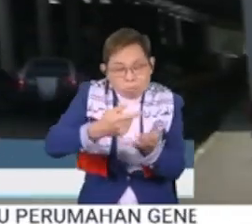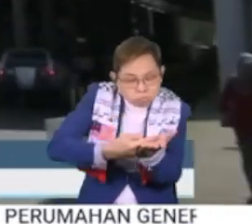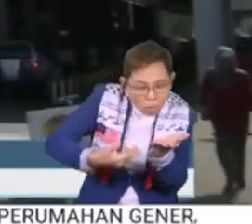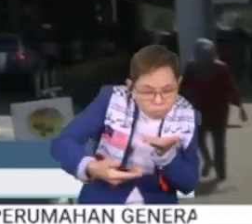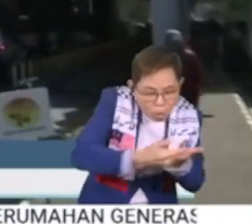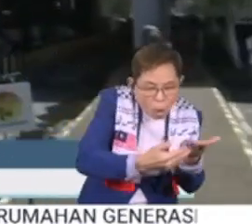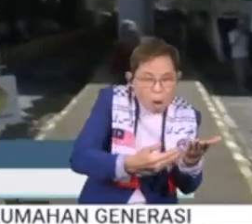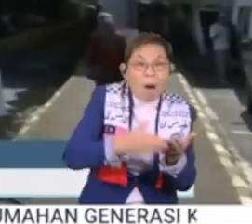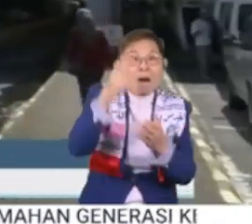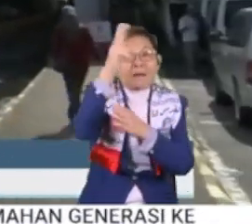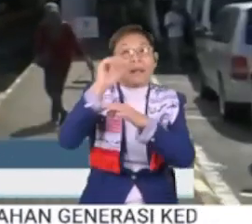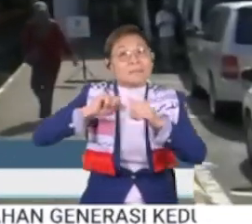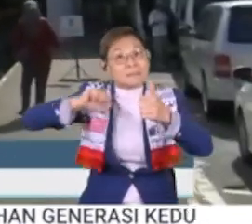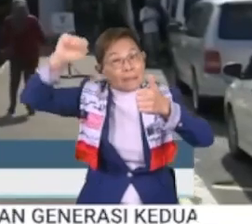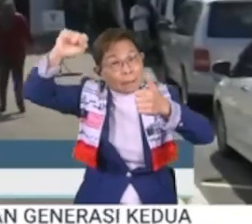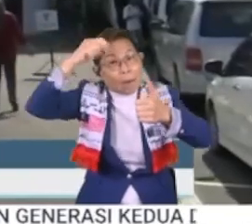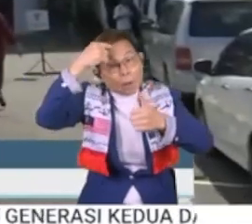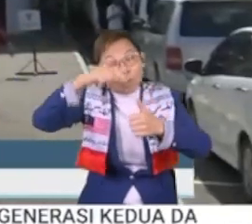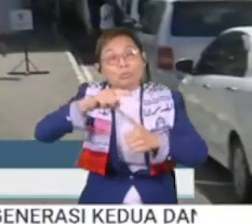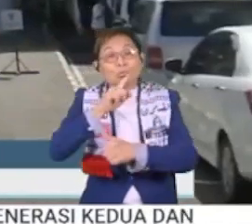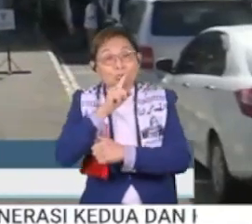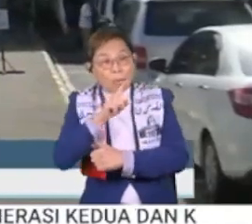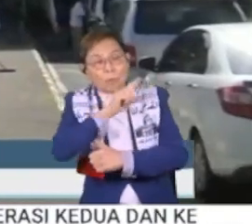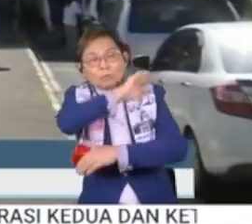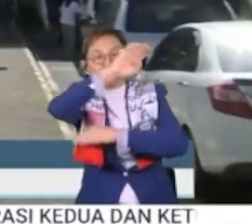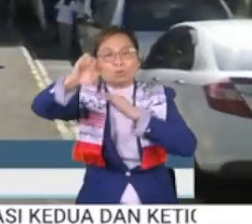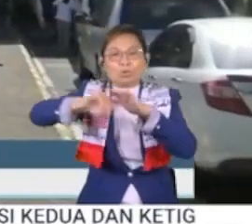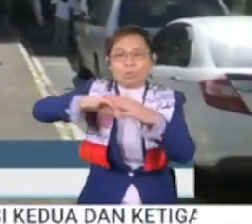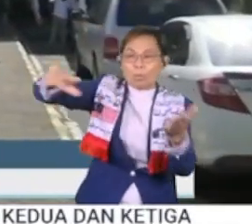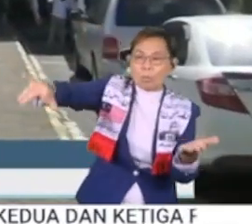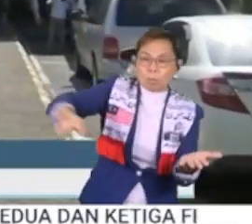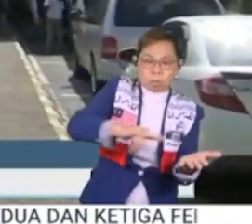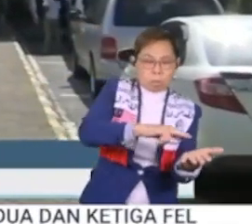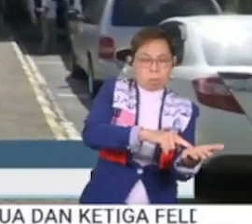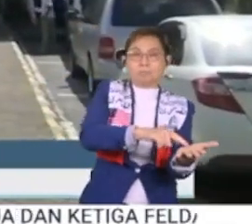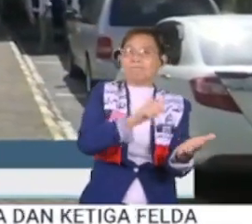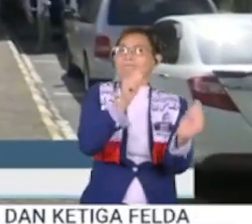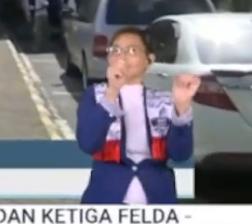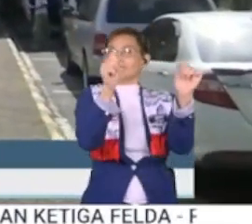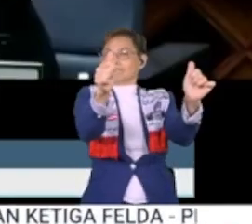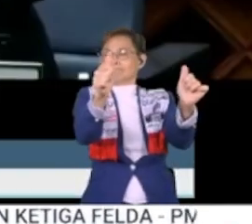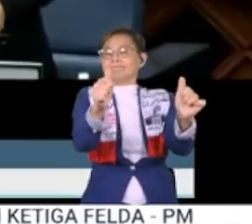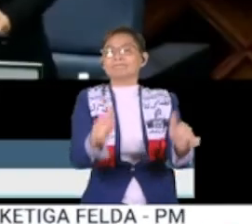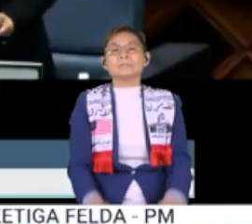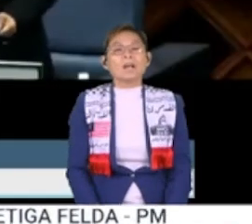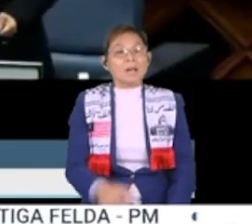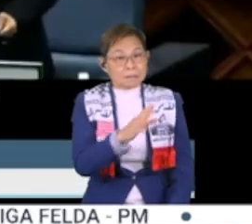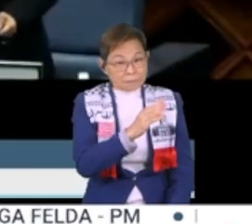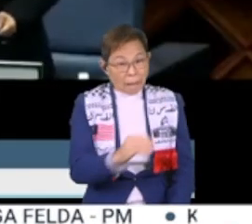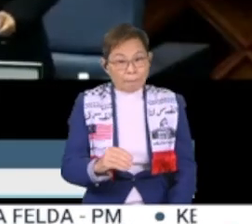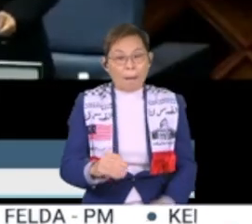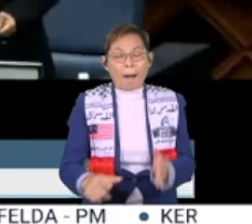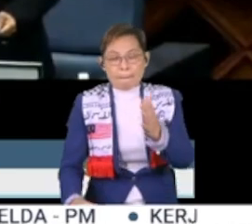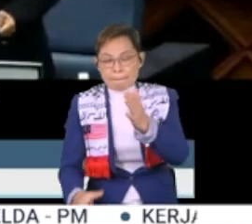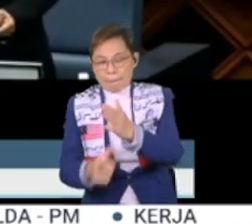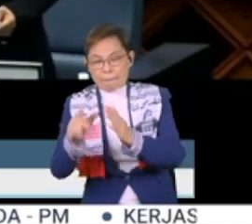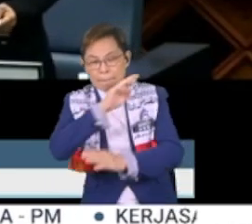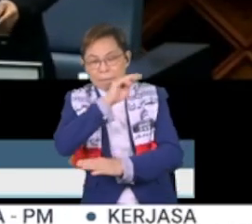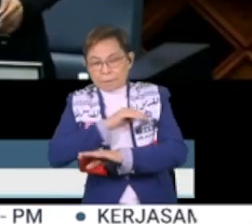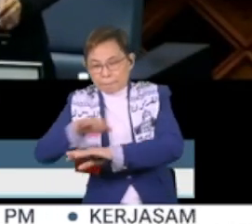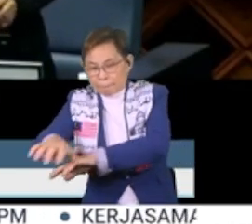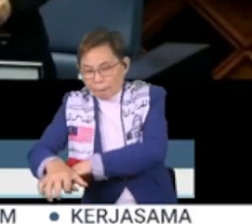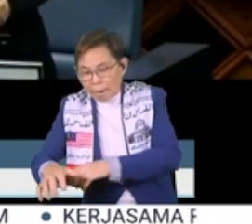taruh termasuk kerajaan Sabah bagi memastikan semua lapangan terbang ber ada dalam keadaan baik sementara itu pembantu Menteri